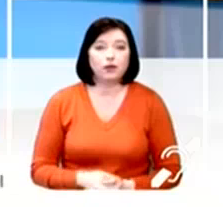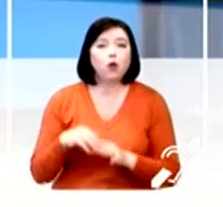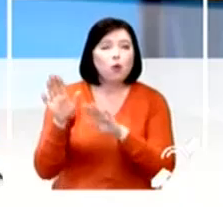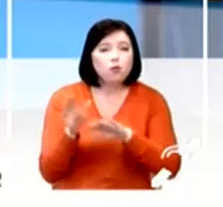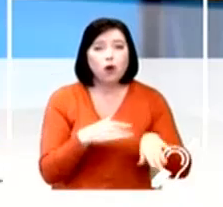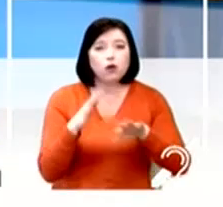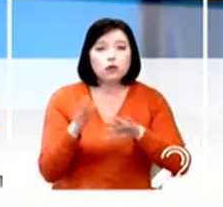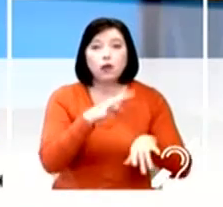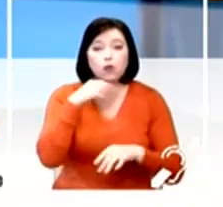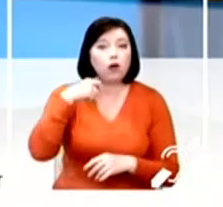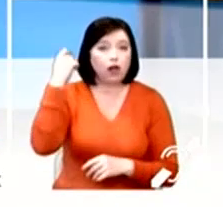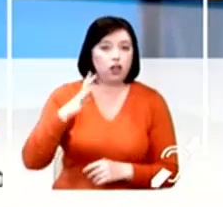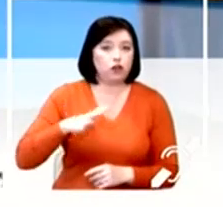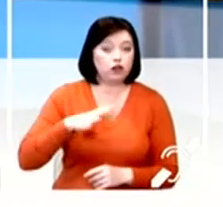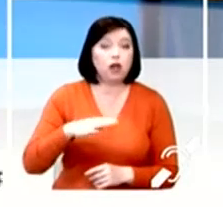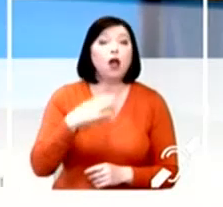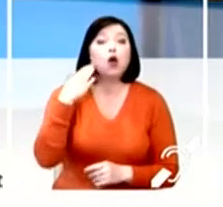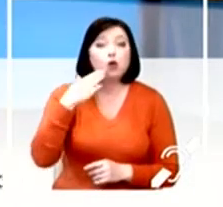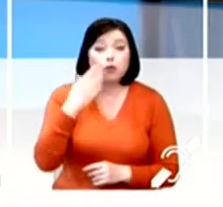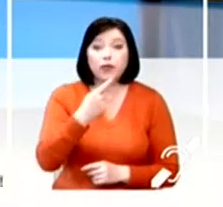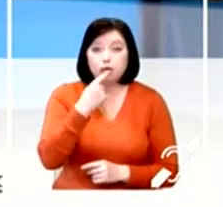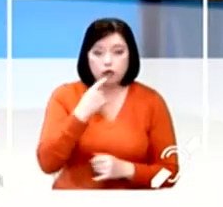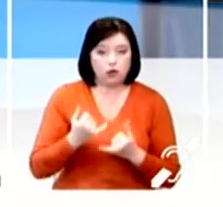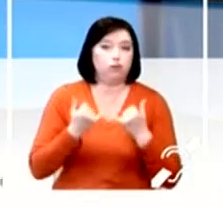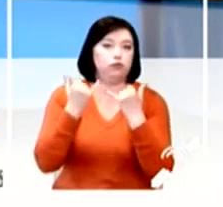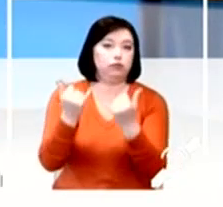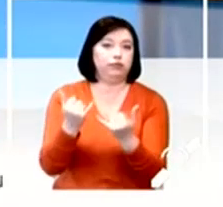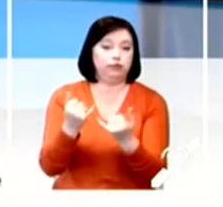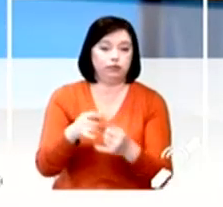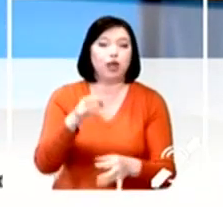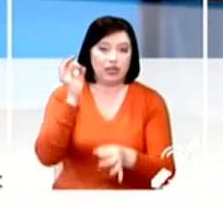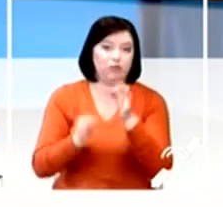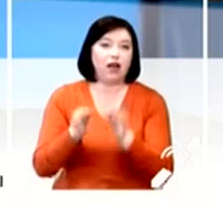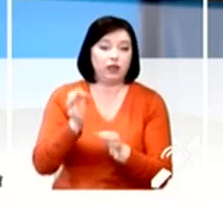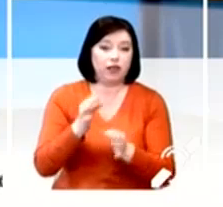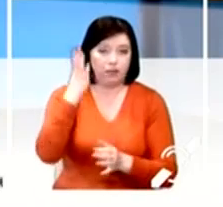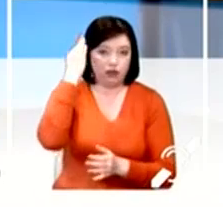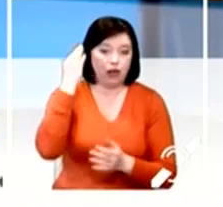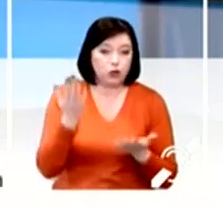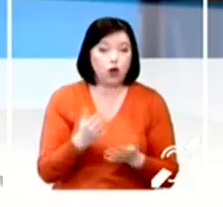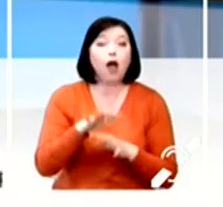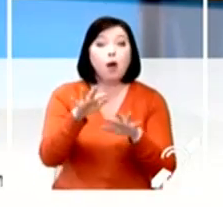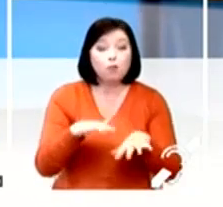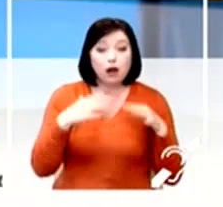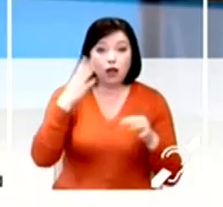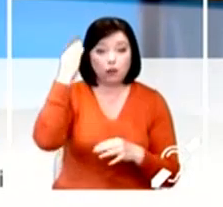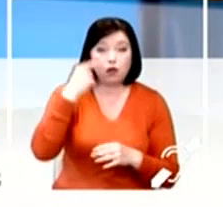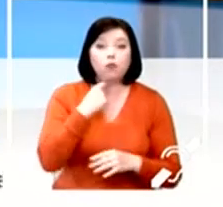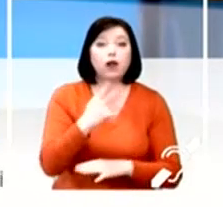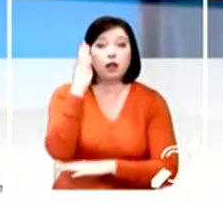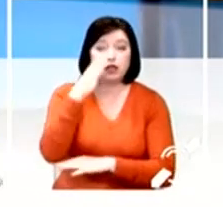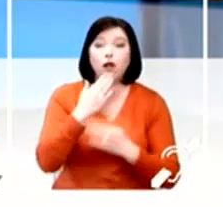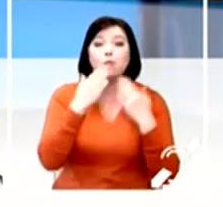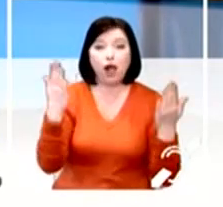După ani de așteptare, limbii române i s-a făcut în sfârșit dreptate Republica Moldova. Parlamentul de la Chișinău a votat în